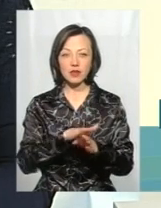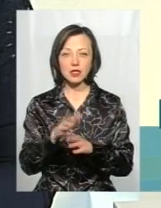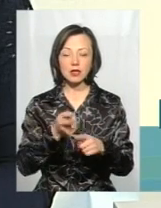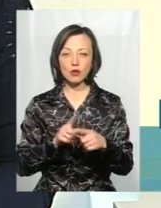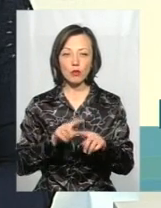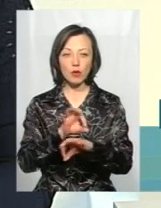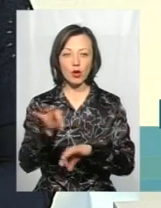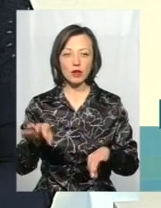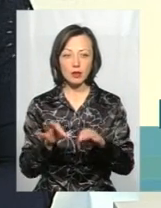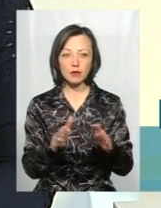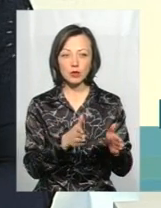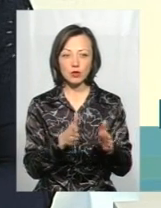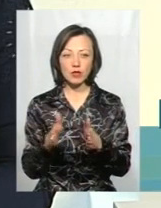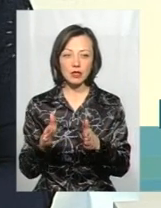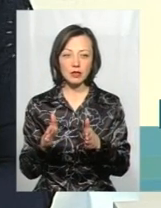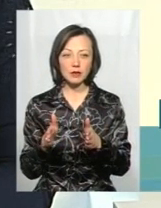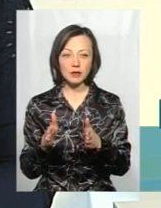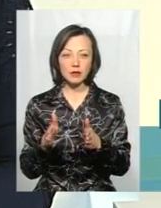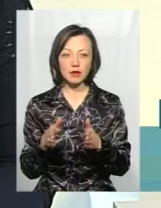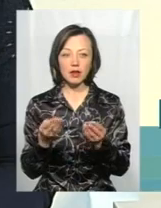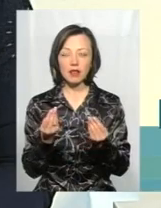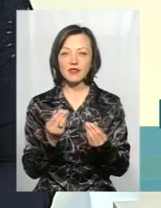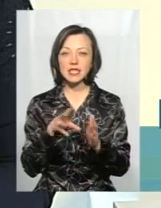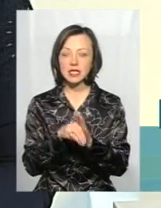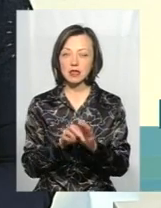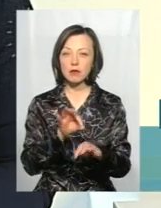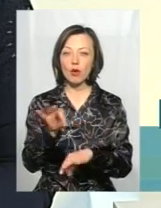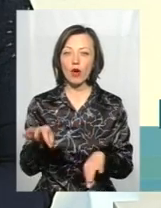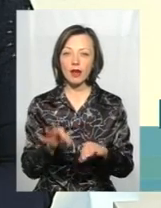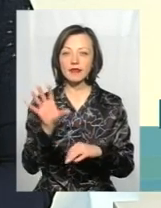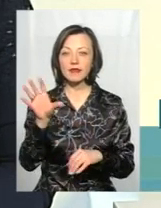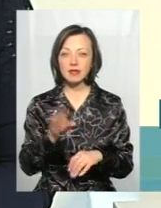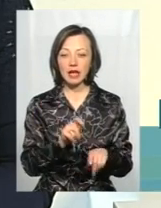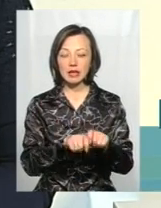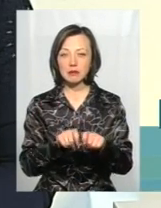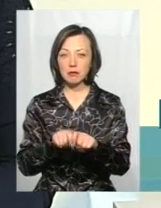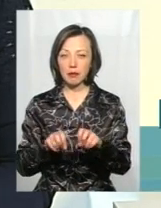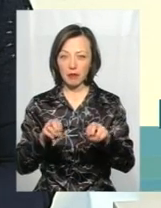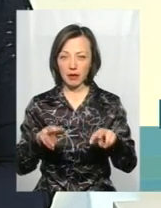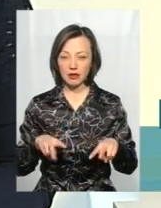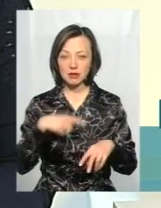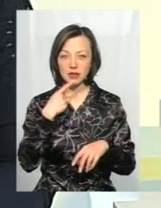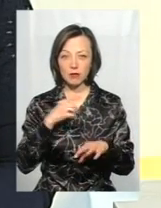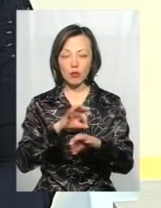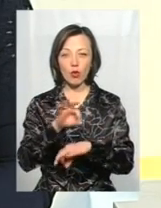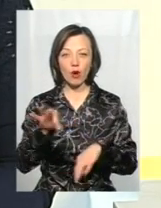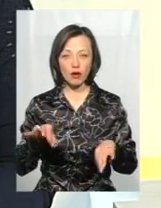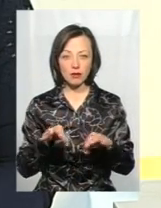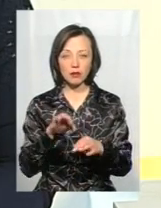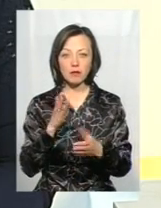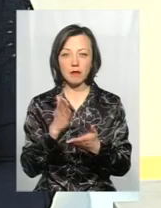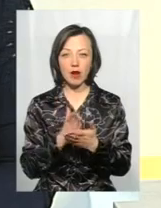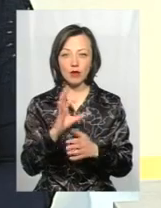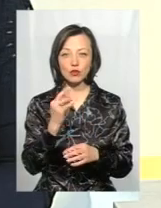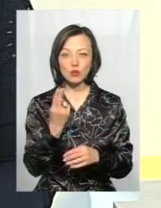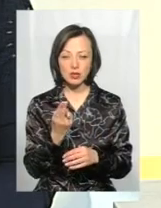проєкту, підготували, скажімо так, інвестиційні проєкти. І всі експерти зауважили, що проекти мають